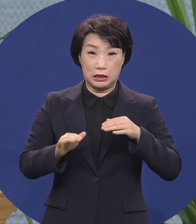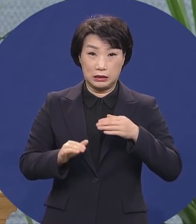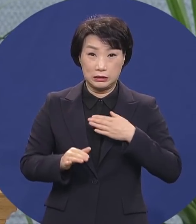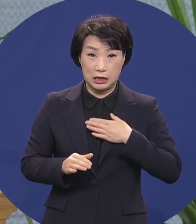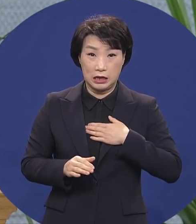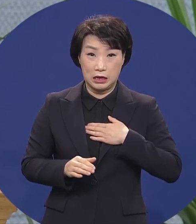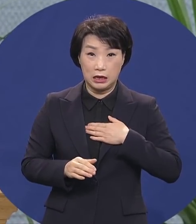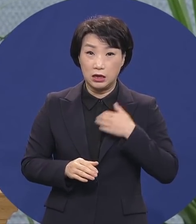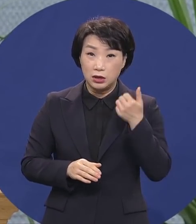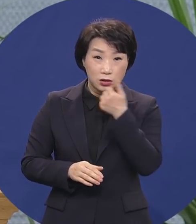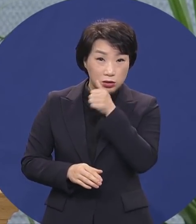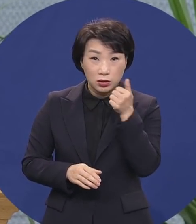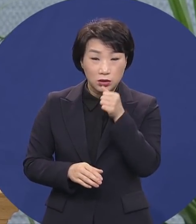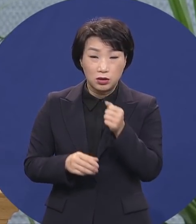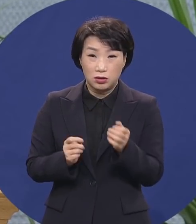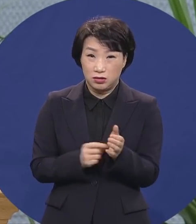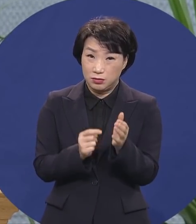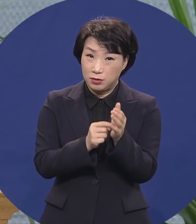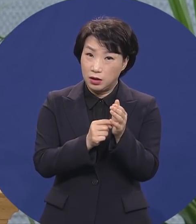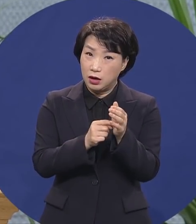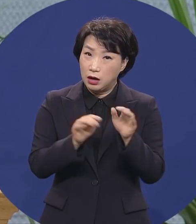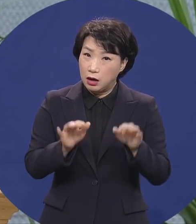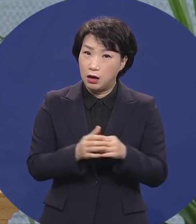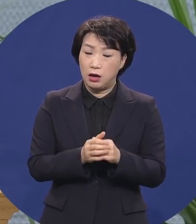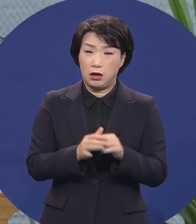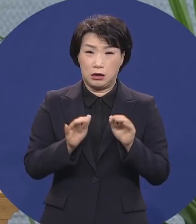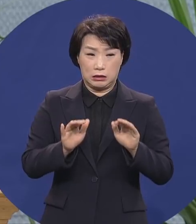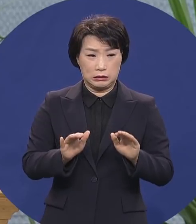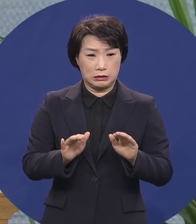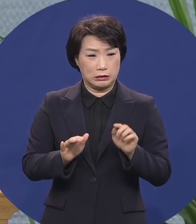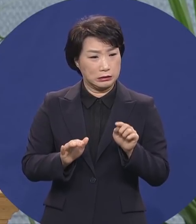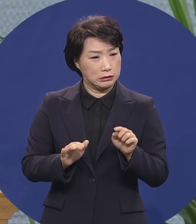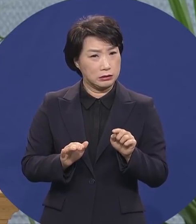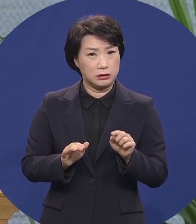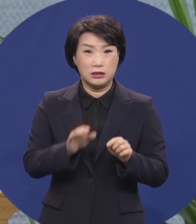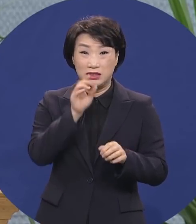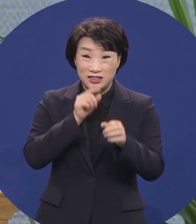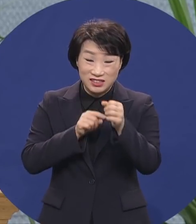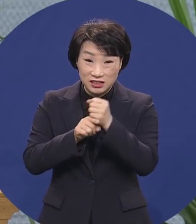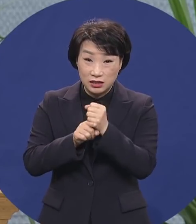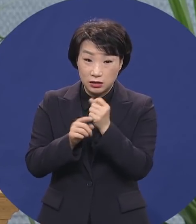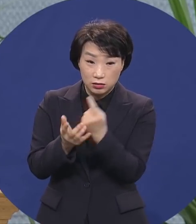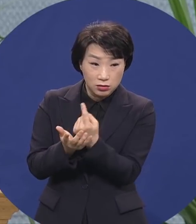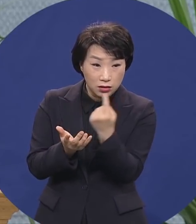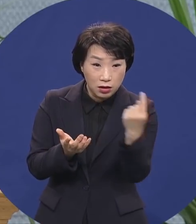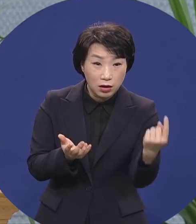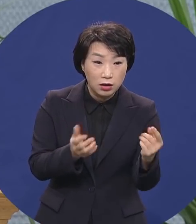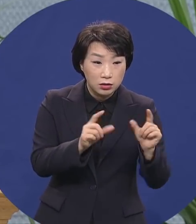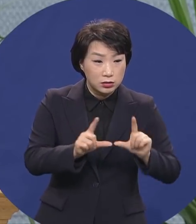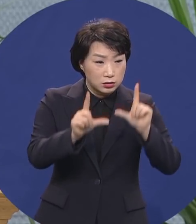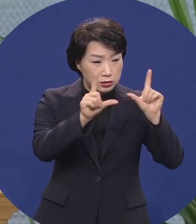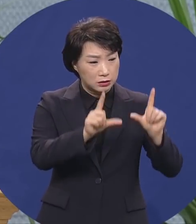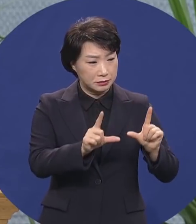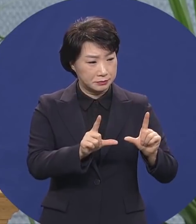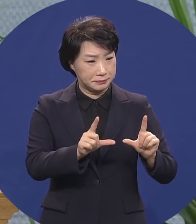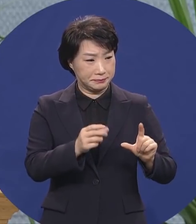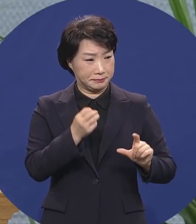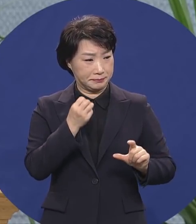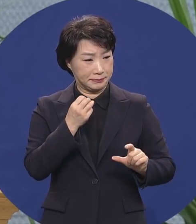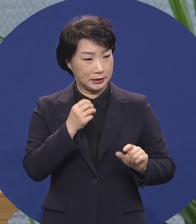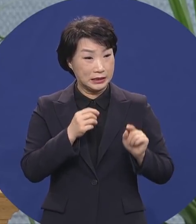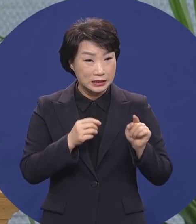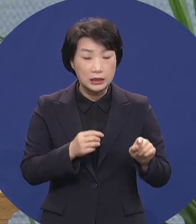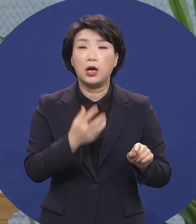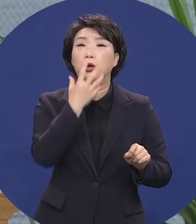자기를 변명하기에 급급하면서 진리에 벗어나는 삶이